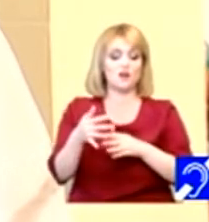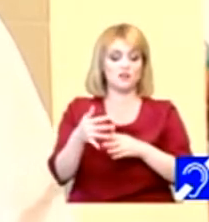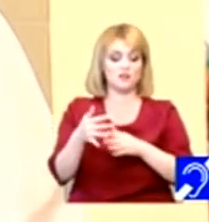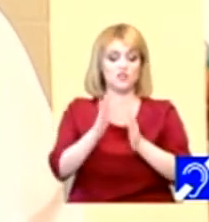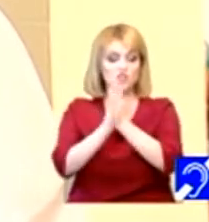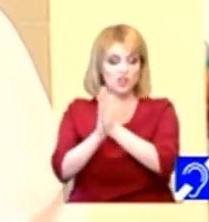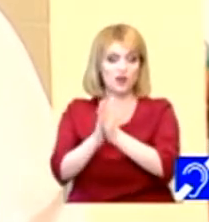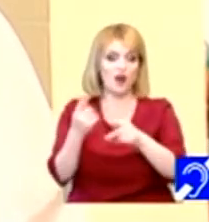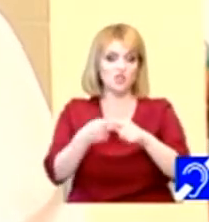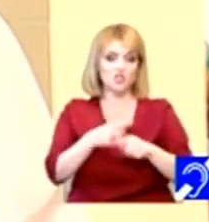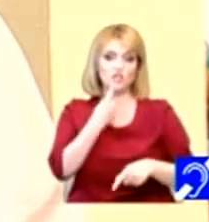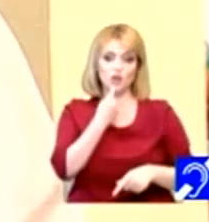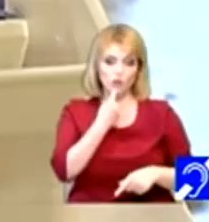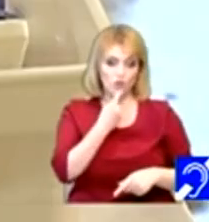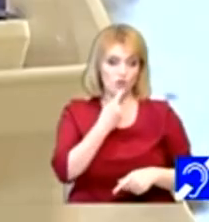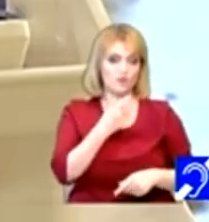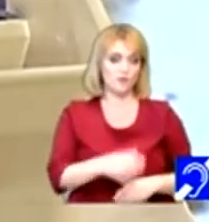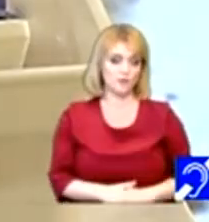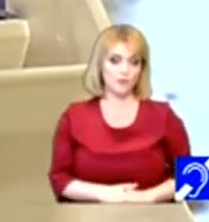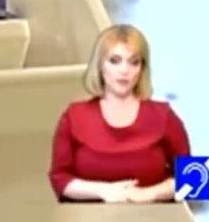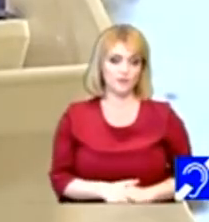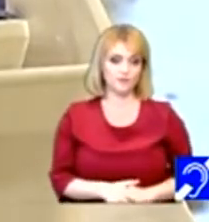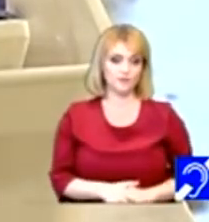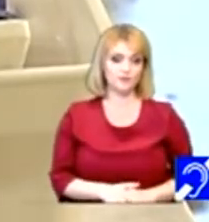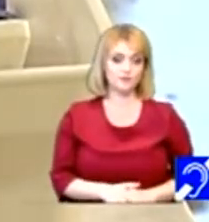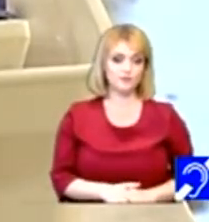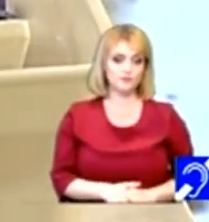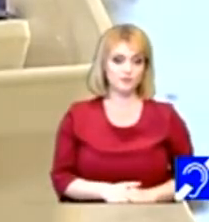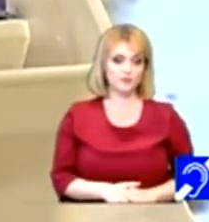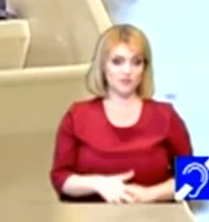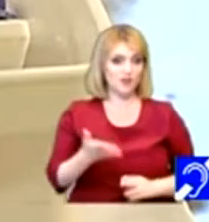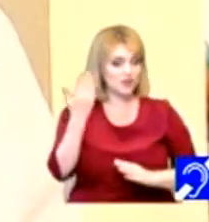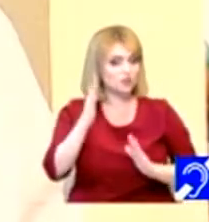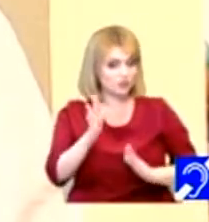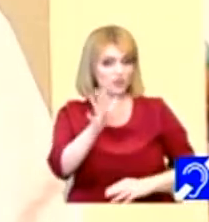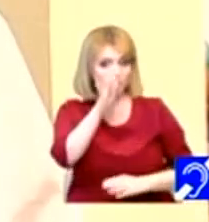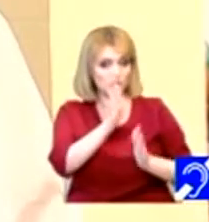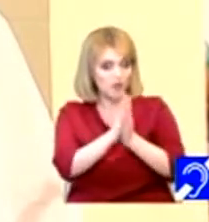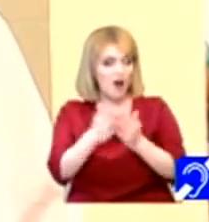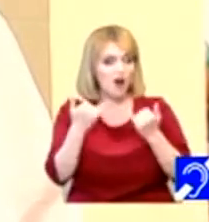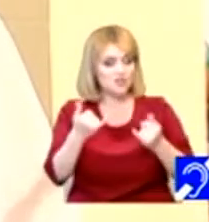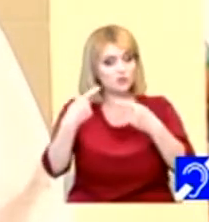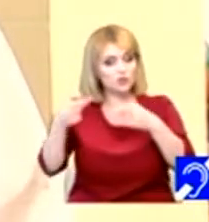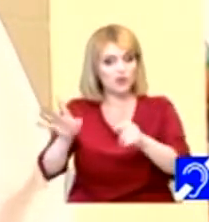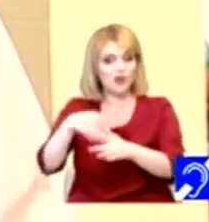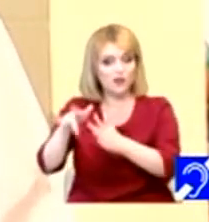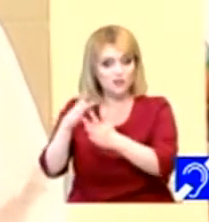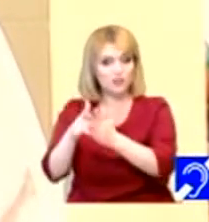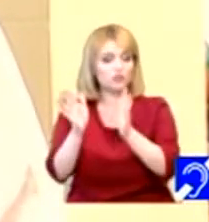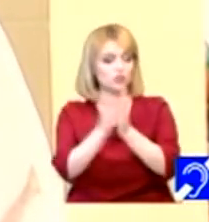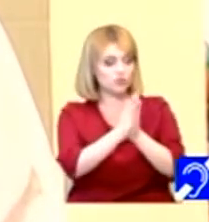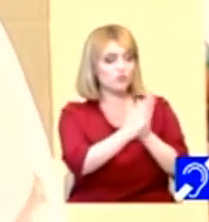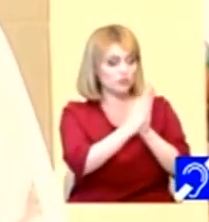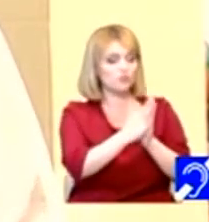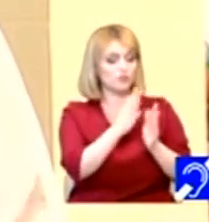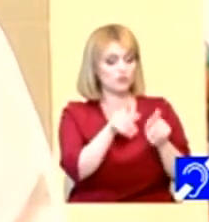face forme severe și extrem de severe. Sau mai bine zis, un stoc de 100 de unități care ieri părea să fie o situație normală,